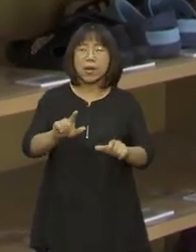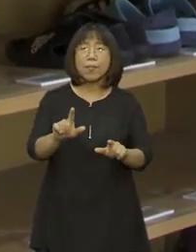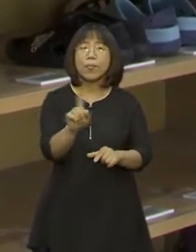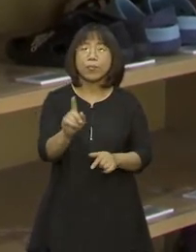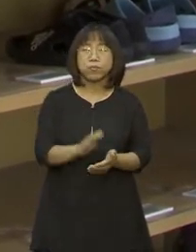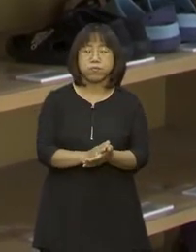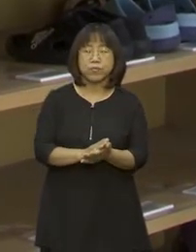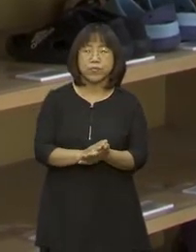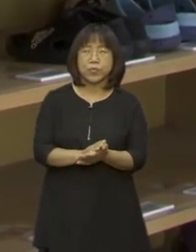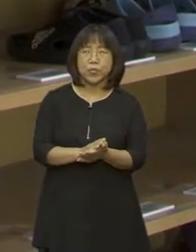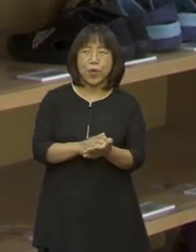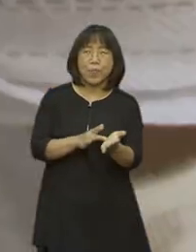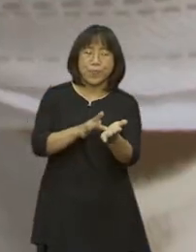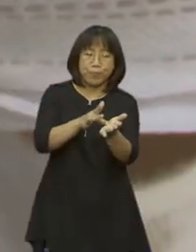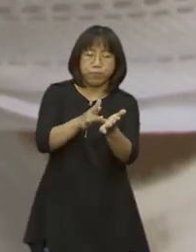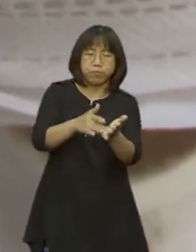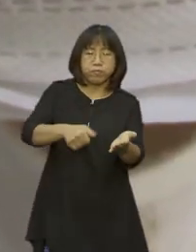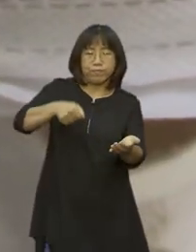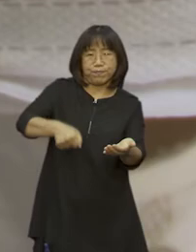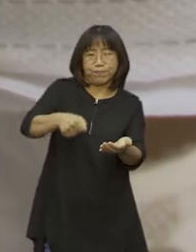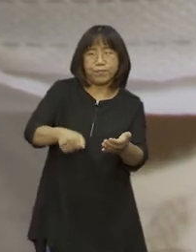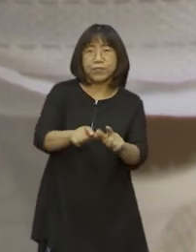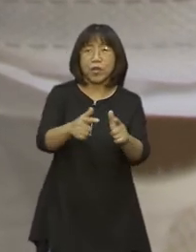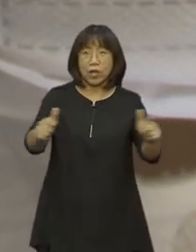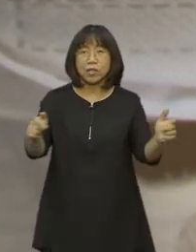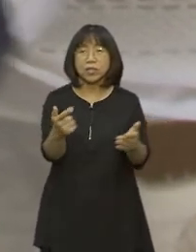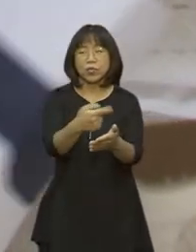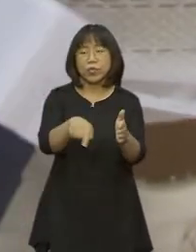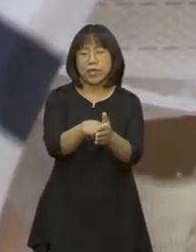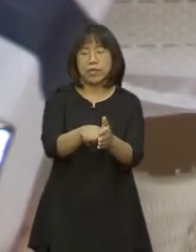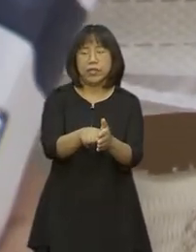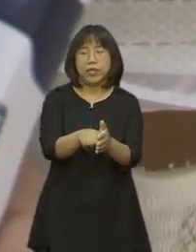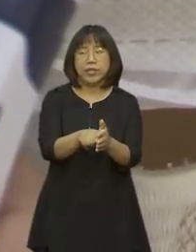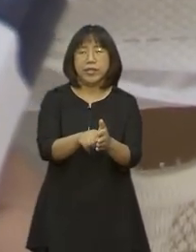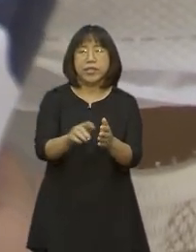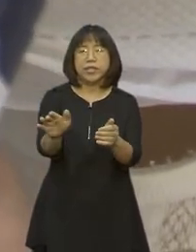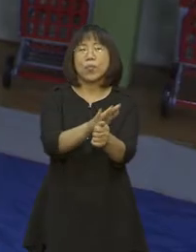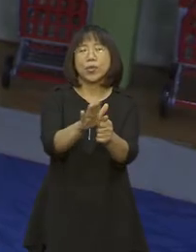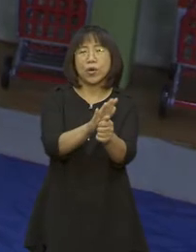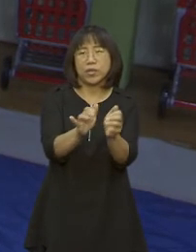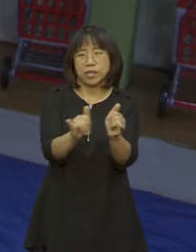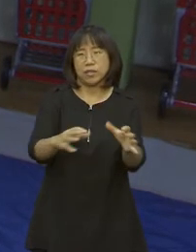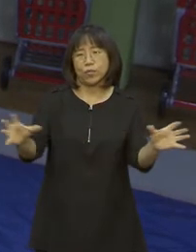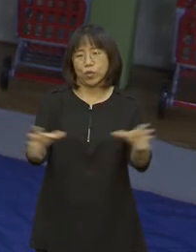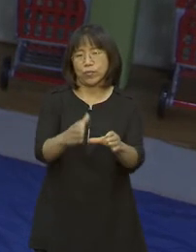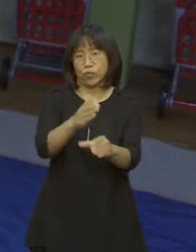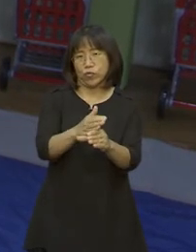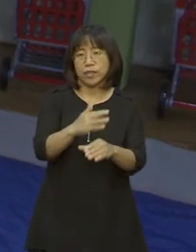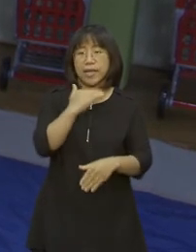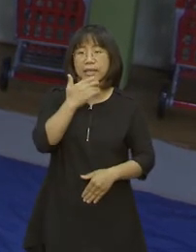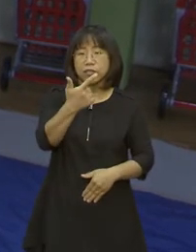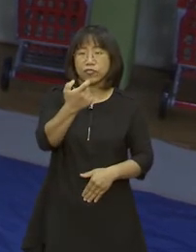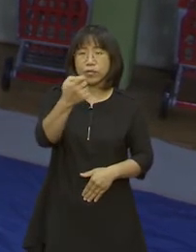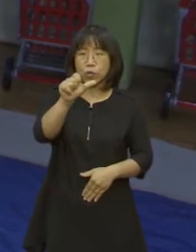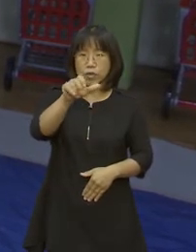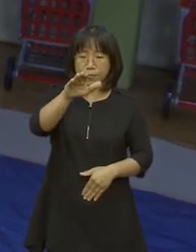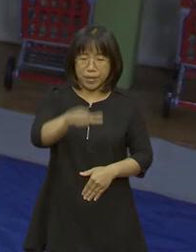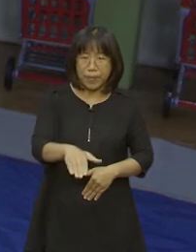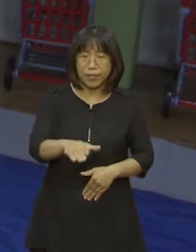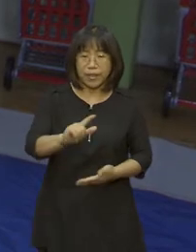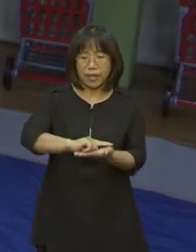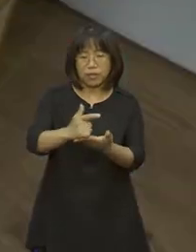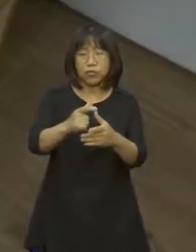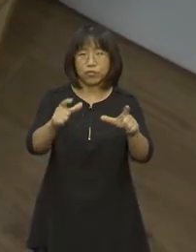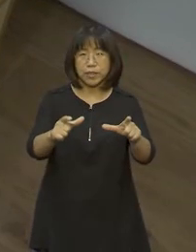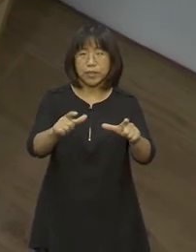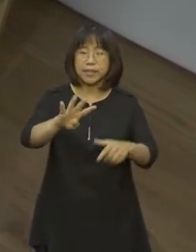소독과 방역 지도, 학습을 지원하는 강서 키즈 서포터즈를 26일까지 모집합니다. 만